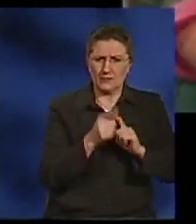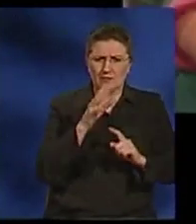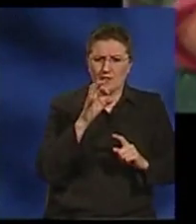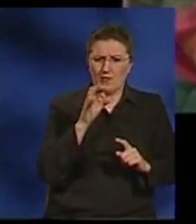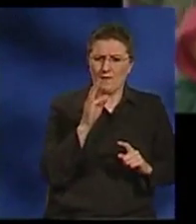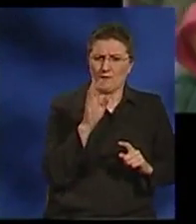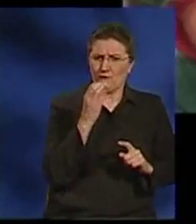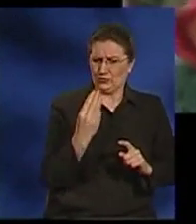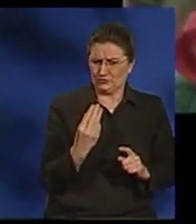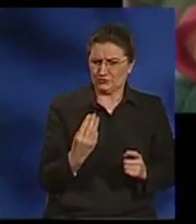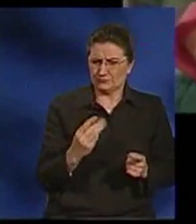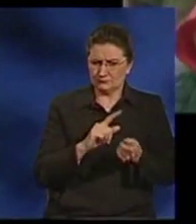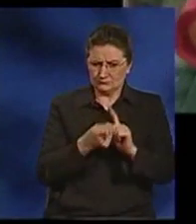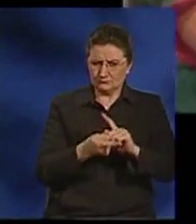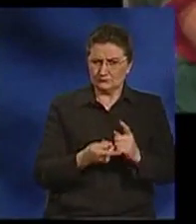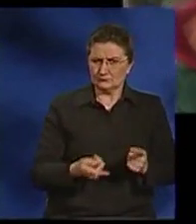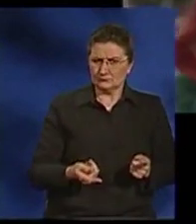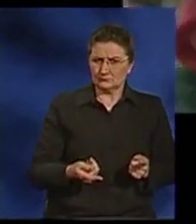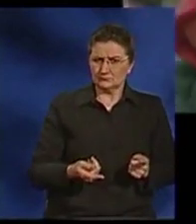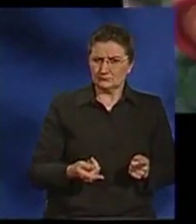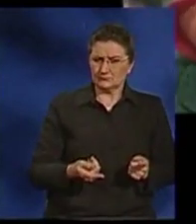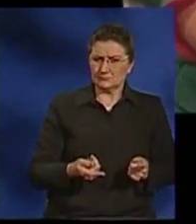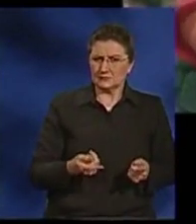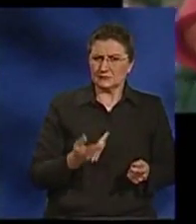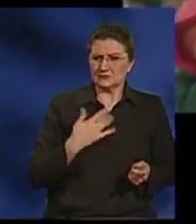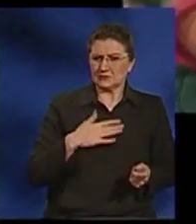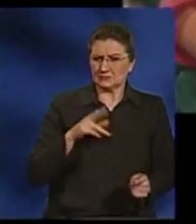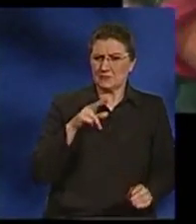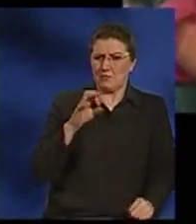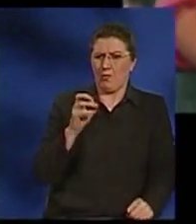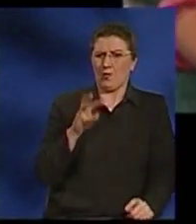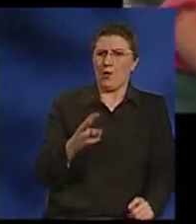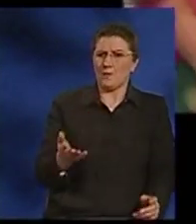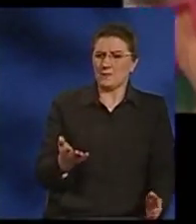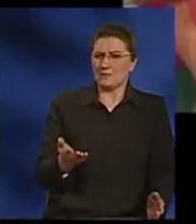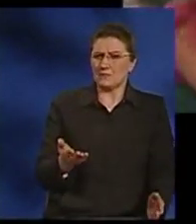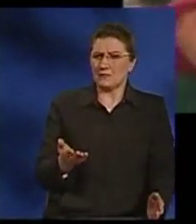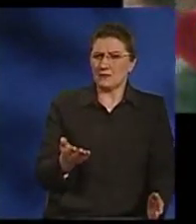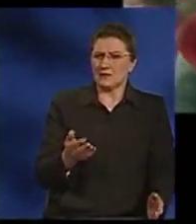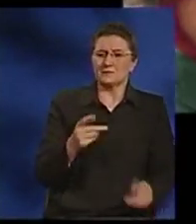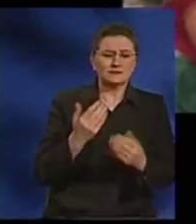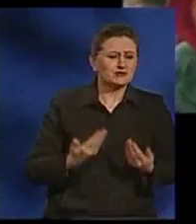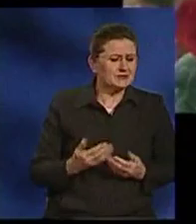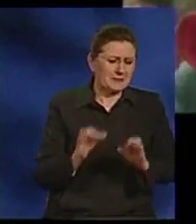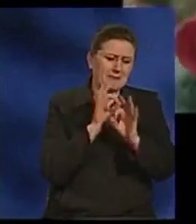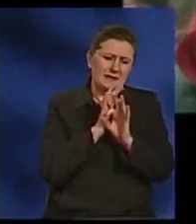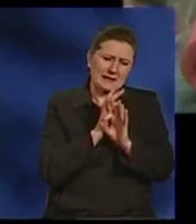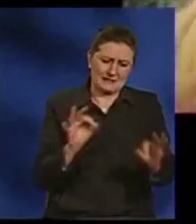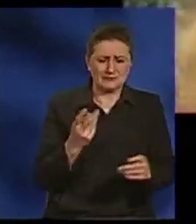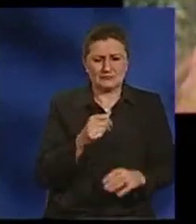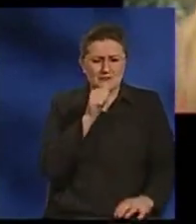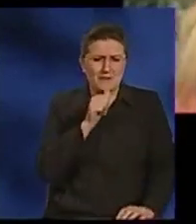Да, и ты тоже смог бы стать овощем. Зачем тебе быть покумом-то? Овощи все тут. Это ведь так прекрасно, лумяне.